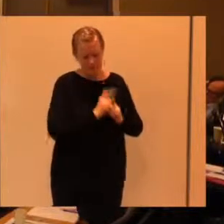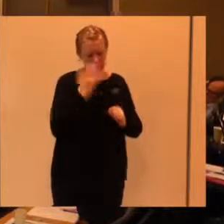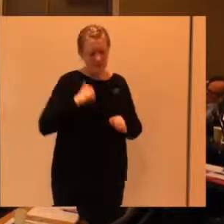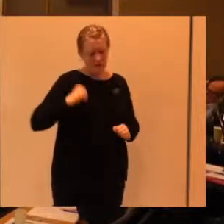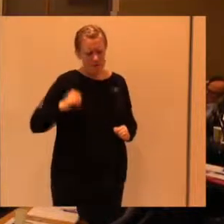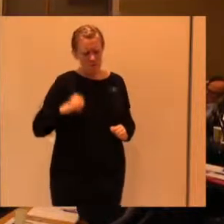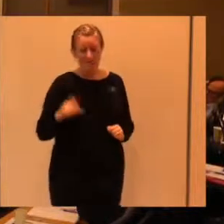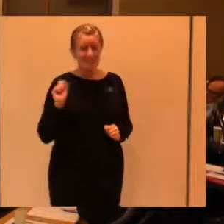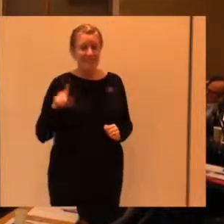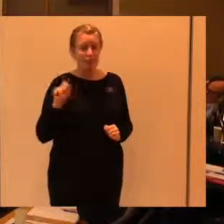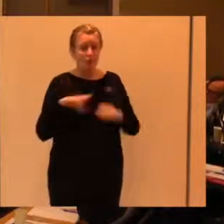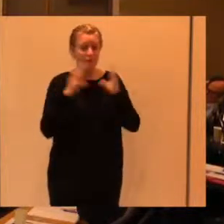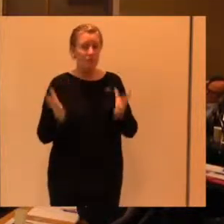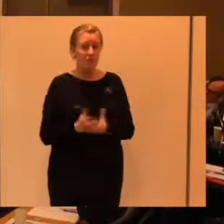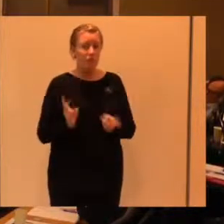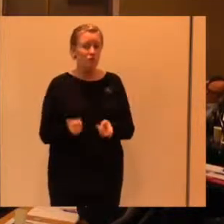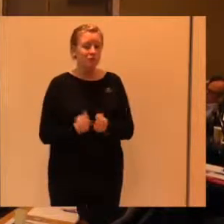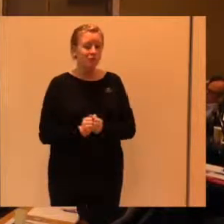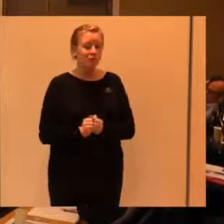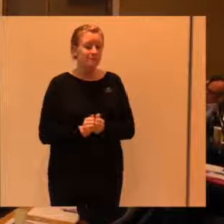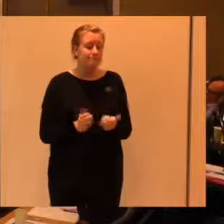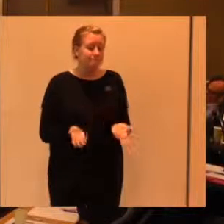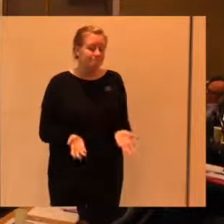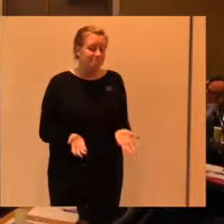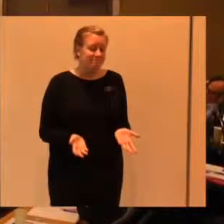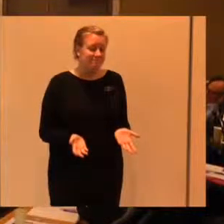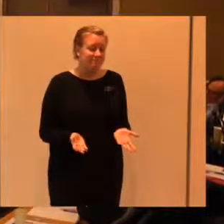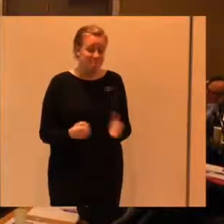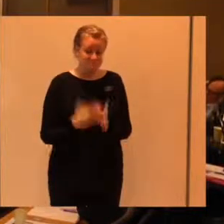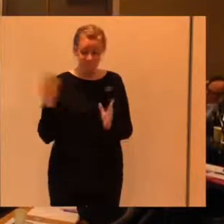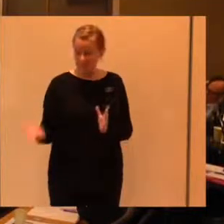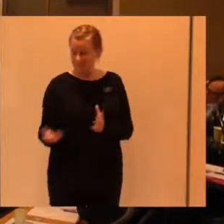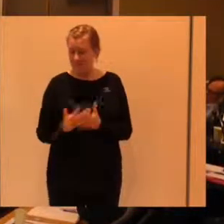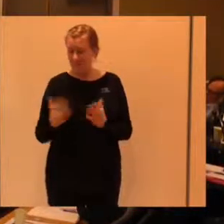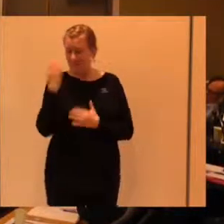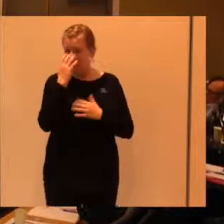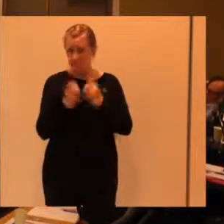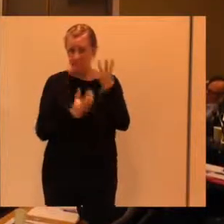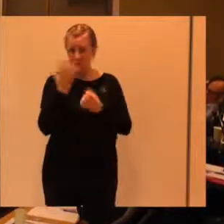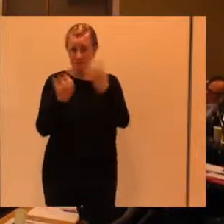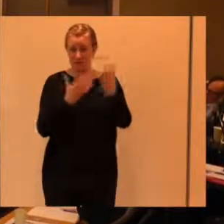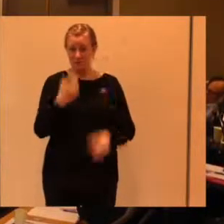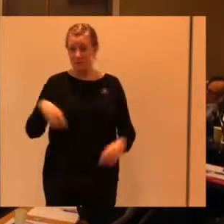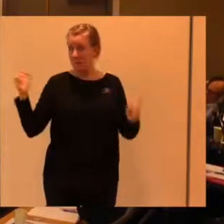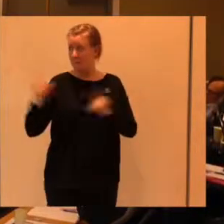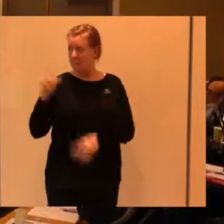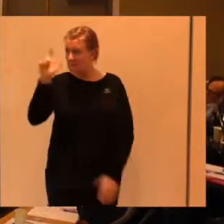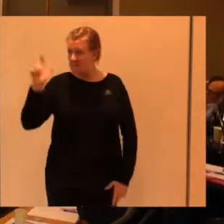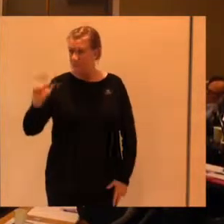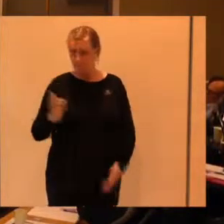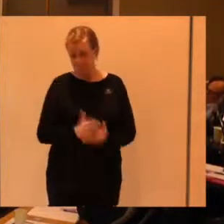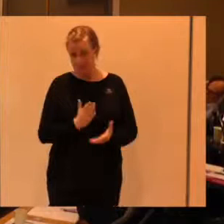använda den digitala världen på det sättet då? Och då kanske man löser flera problem samtidigt. Dels blir det kanske mindre klotter